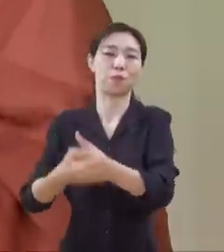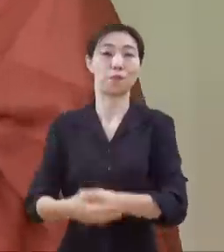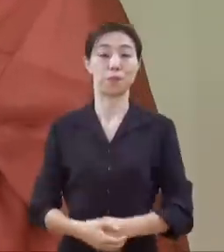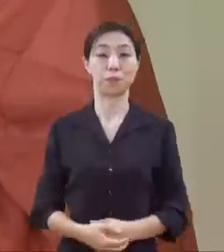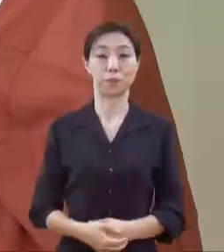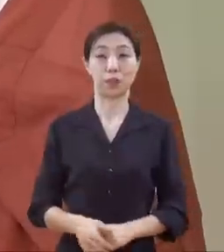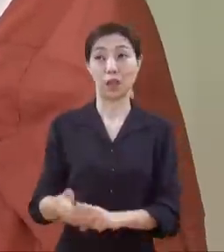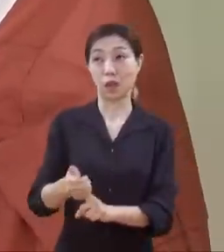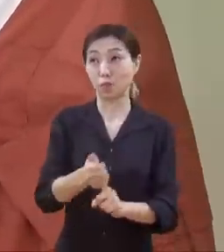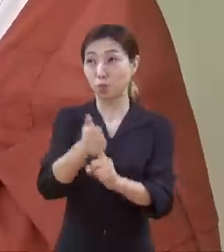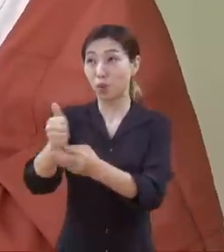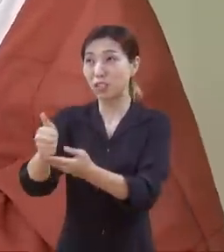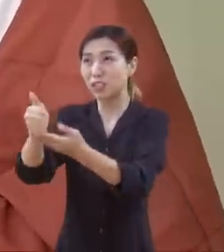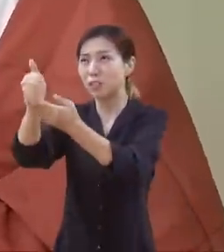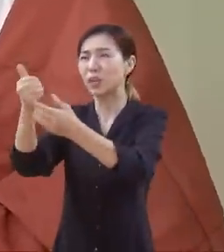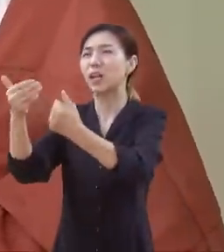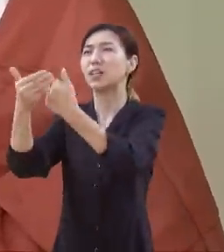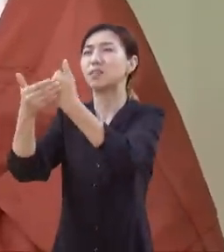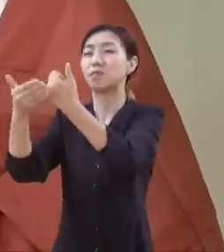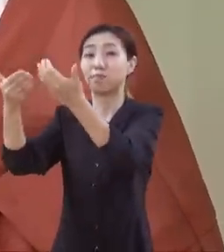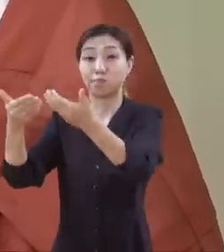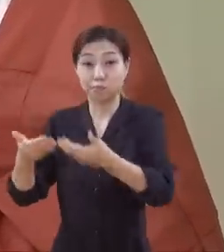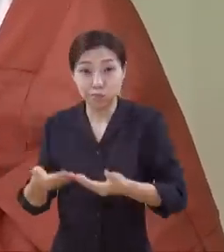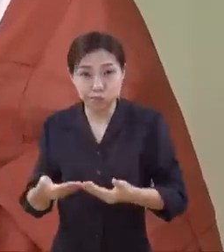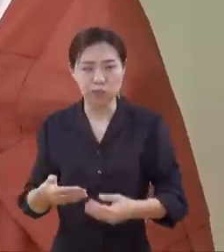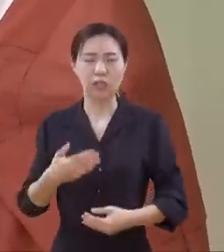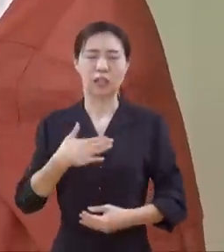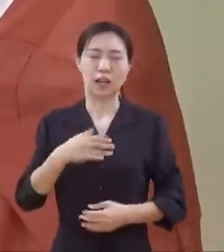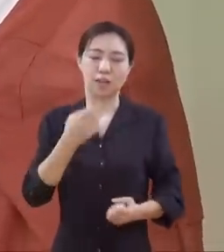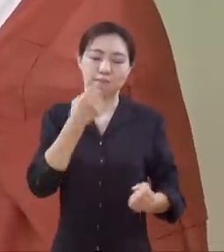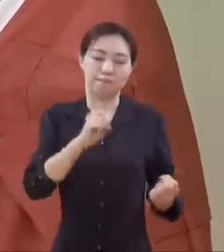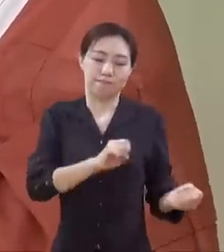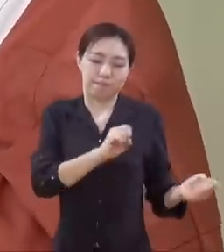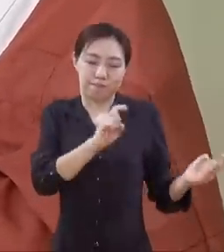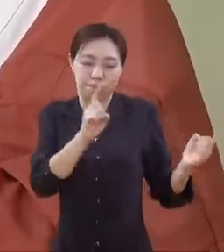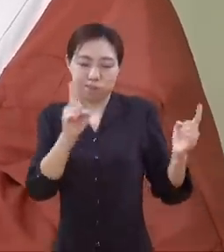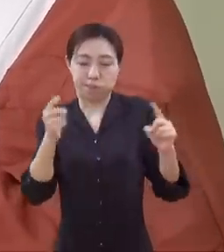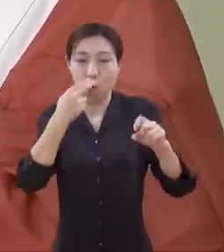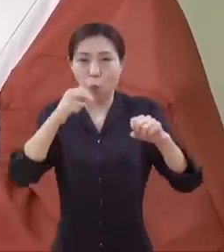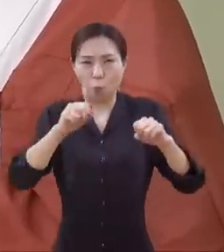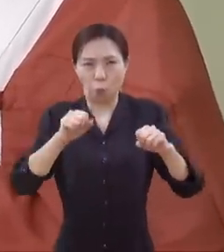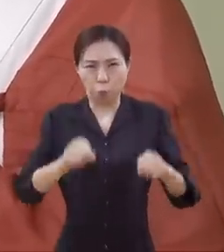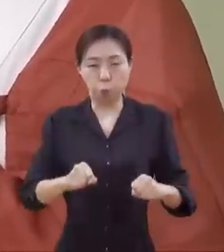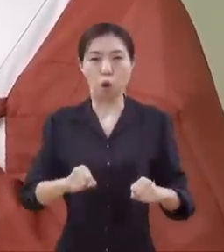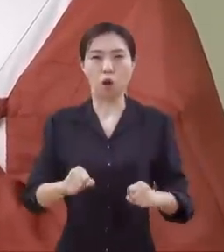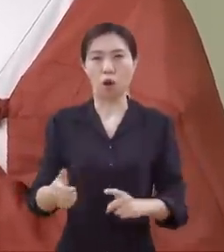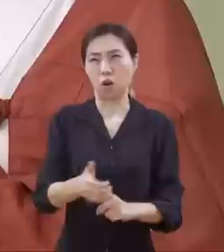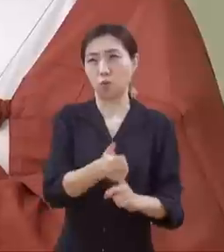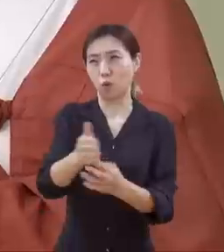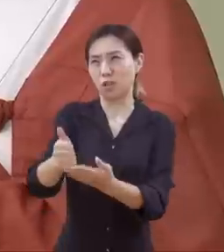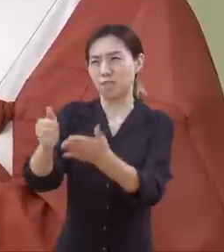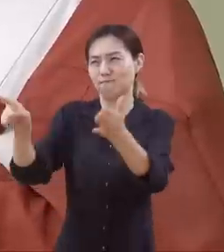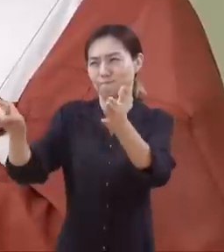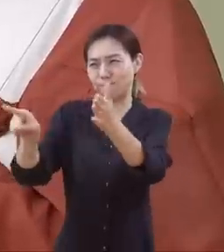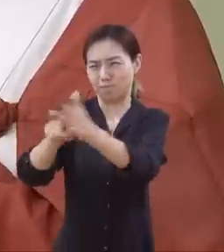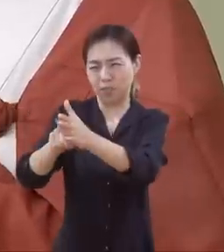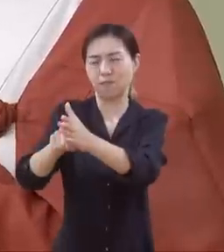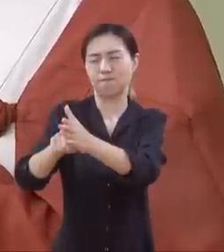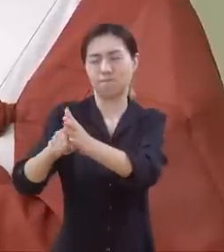부처님 가피로 내가 다시 살아난 것이다라는 그런 굳은 믿음이 있으시다고